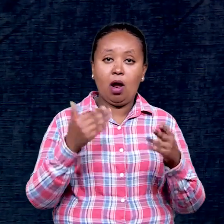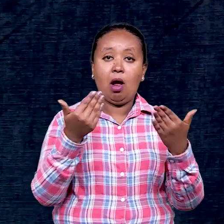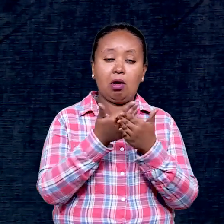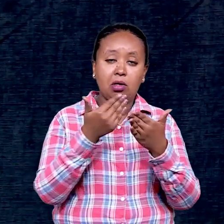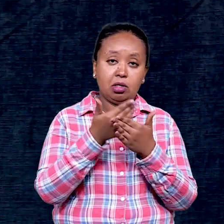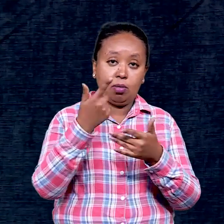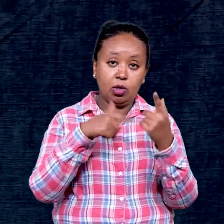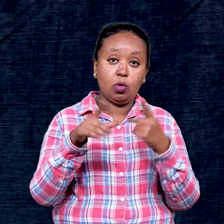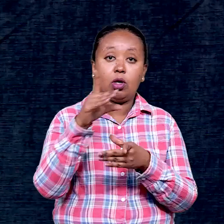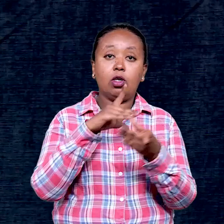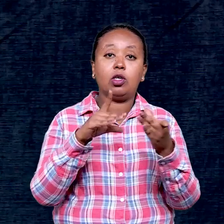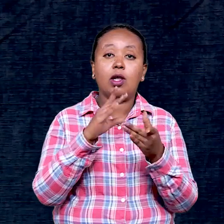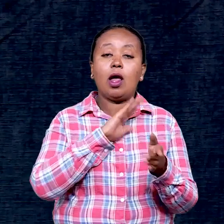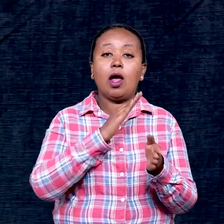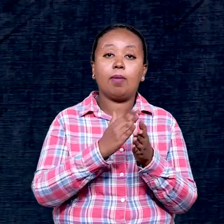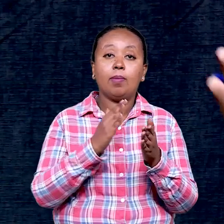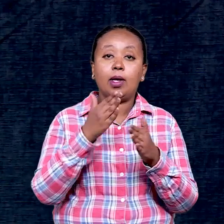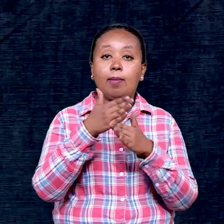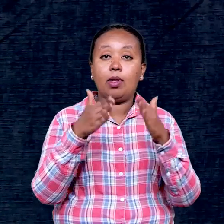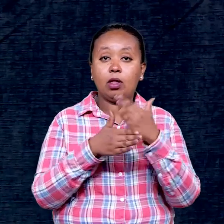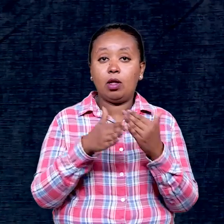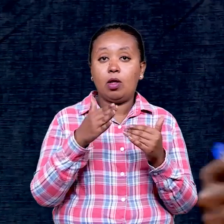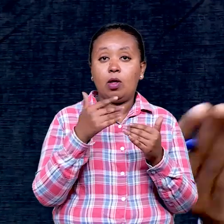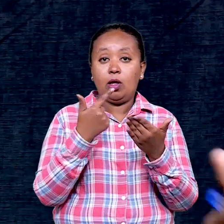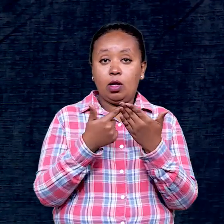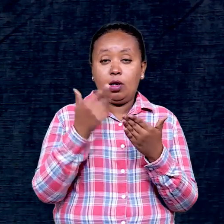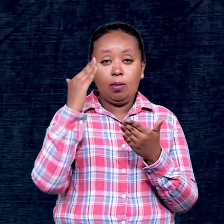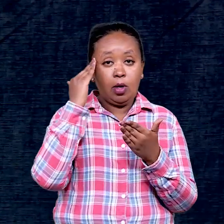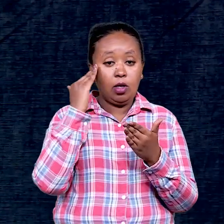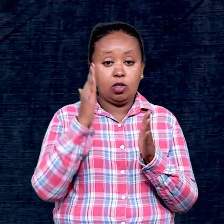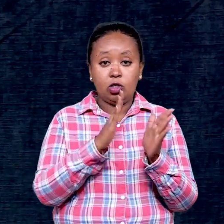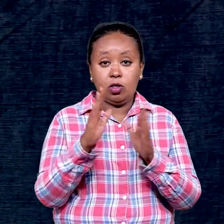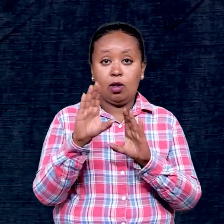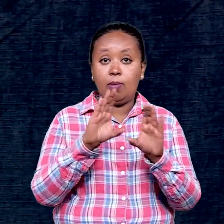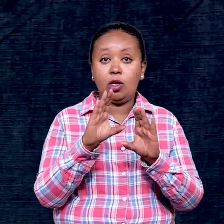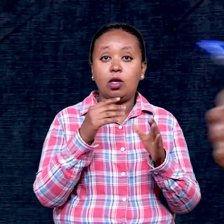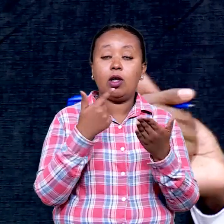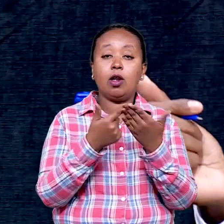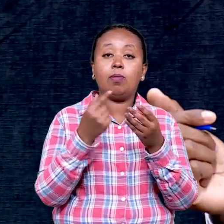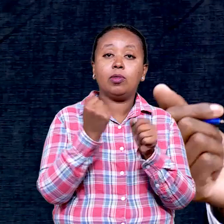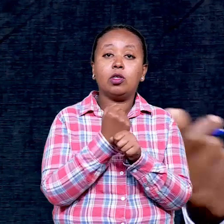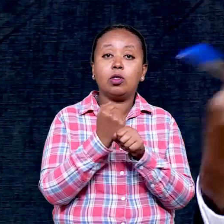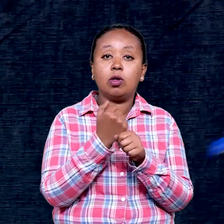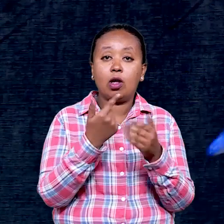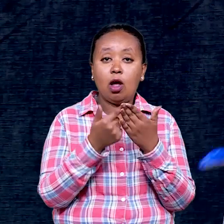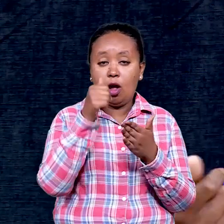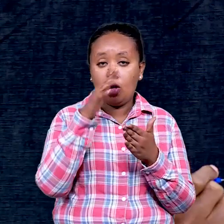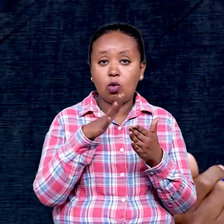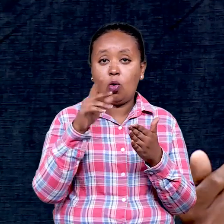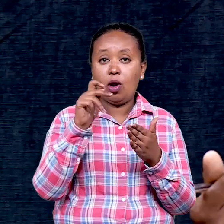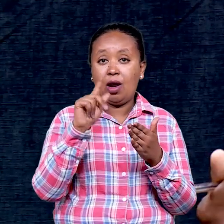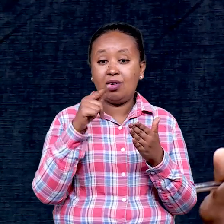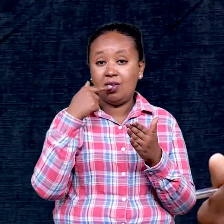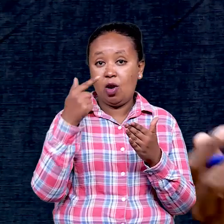ለመጡት ክልሎችም ጭምር የአቅም ግንባታ ለመስራት የማይንድ ሴትን ጨምሮ የምናስባቸው ስራዎች አሉ። አቶ ዳን ቅድም እንዳለው እነዚህን ሁሉ ስራዎች